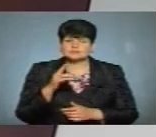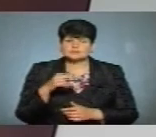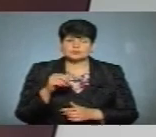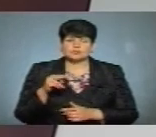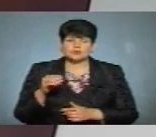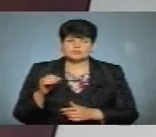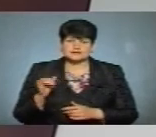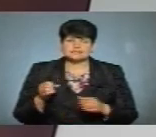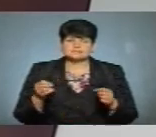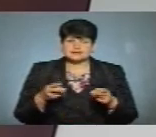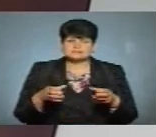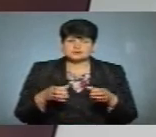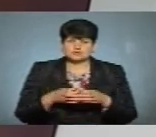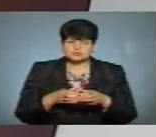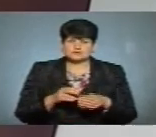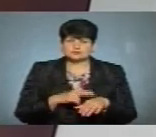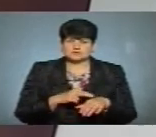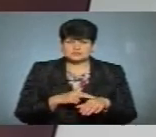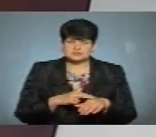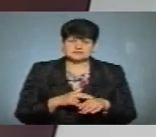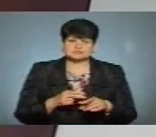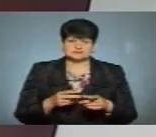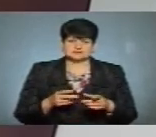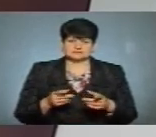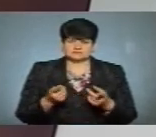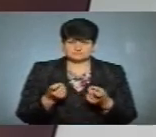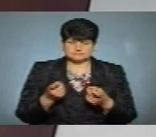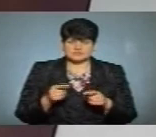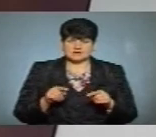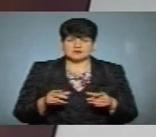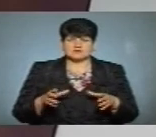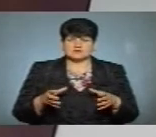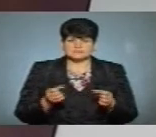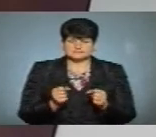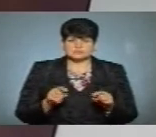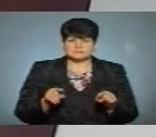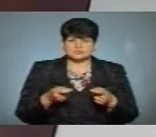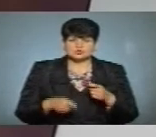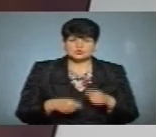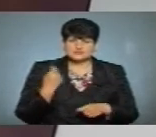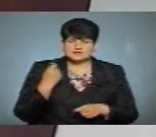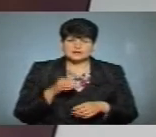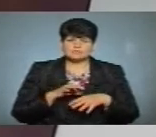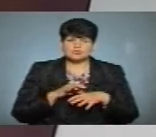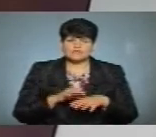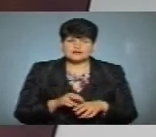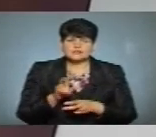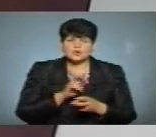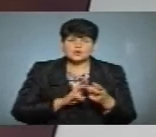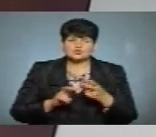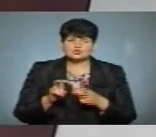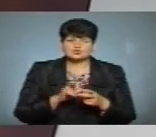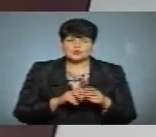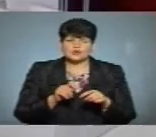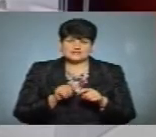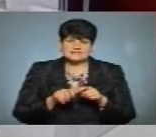спецпідрозділи поліції залучають до спецоперації затримання злочинців, звільнення заручників, а також під час проведення оперативно-розшукових і